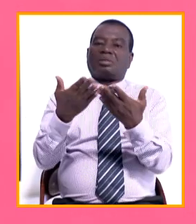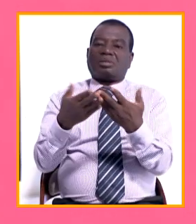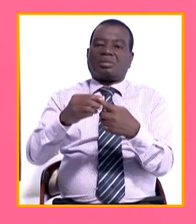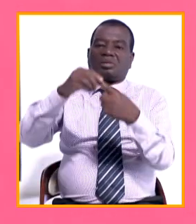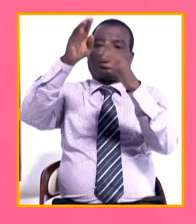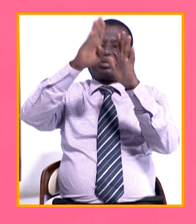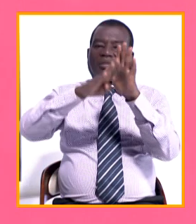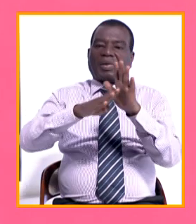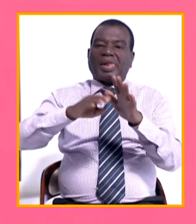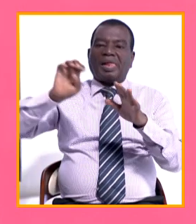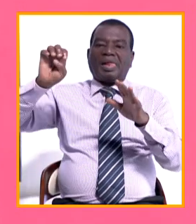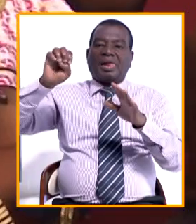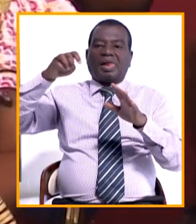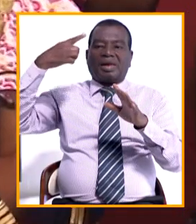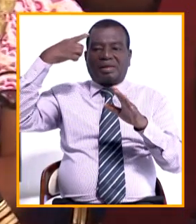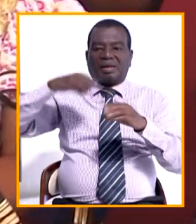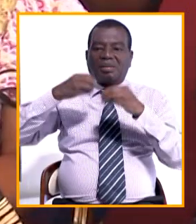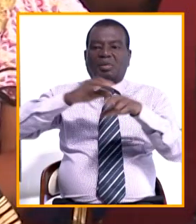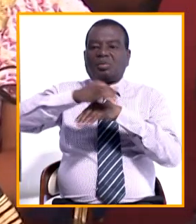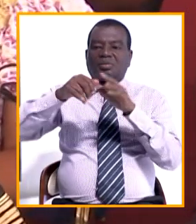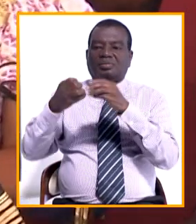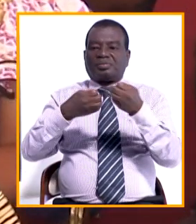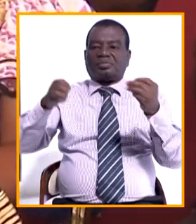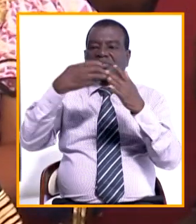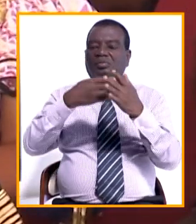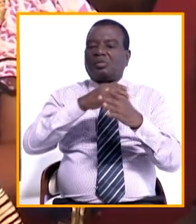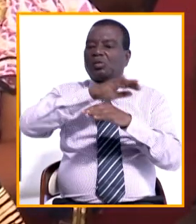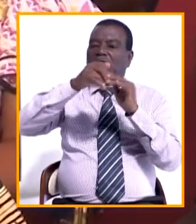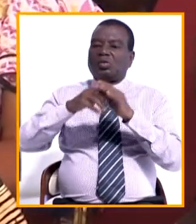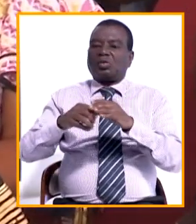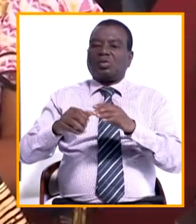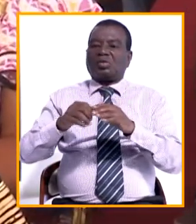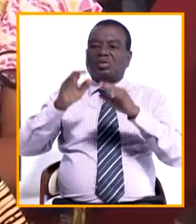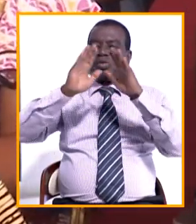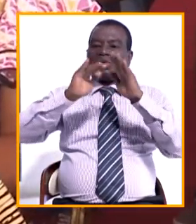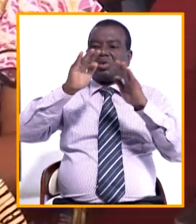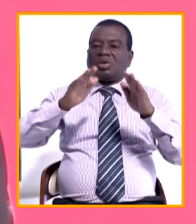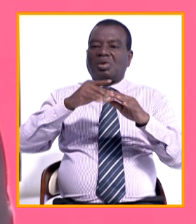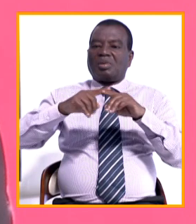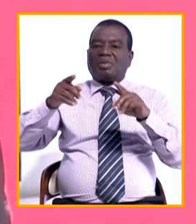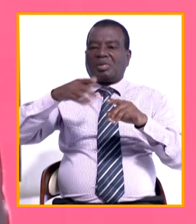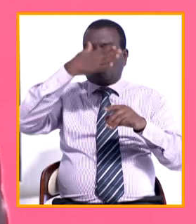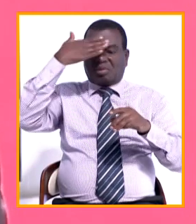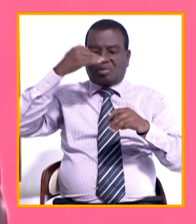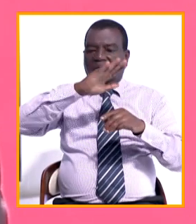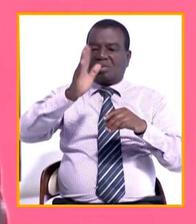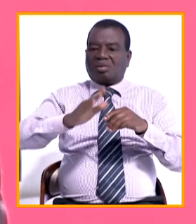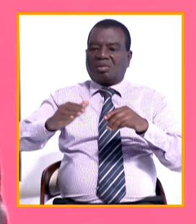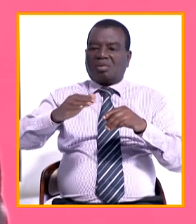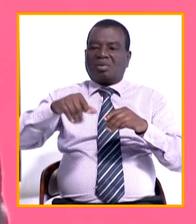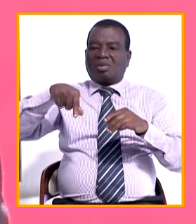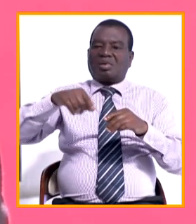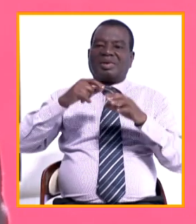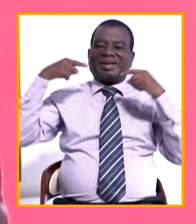particulièrement. Oui, l'État a mis en place tous ses équipements, a mis en place toutes ses infrastructures, mais qu'il n'oublie jamais